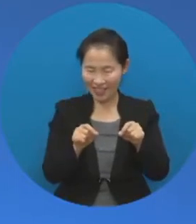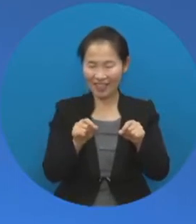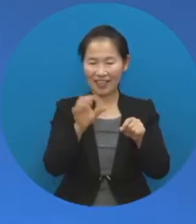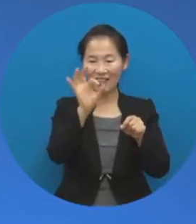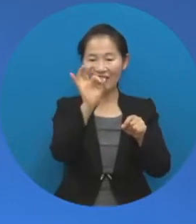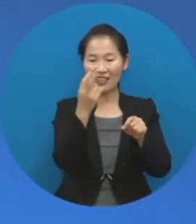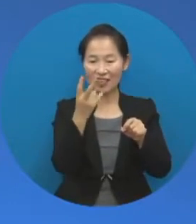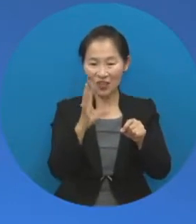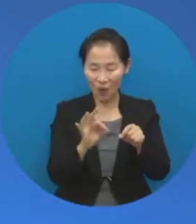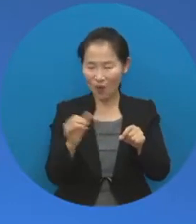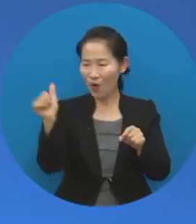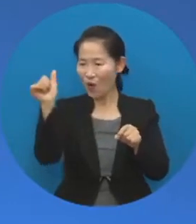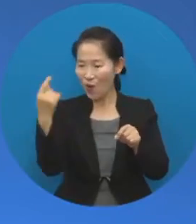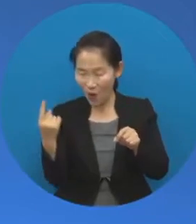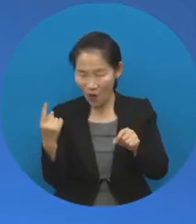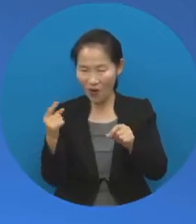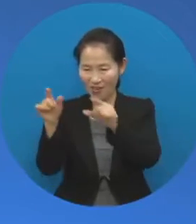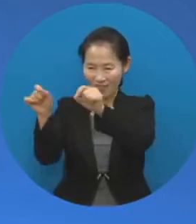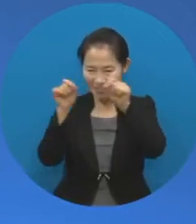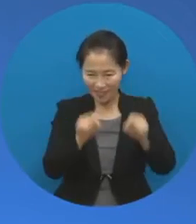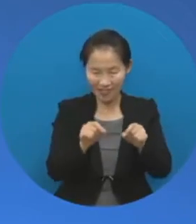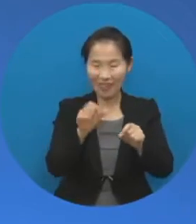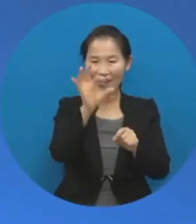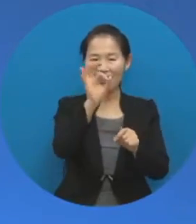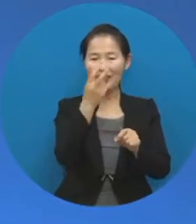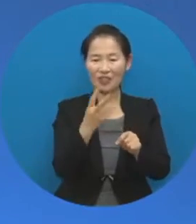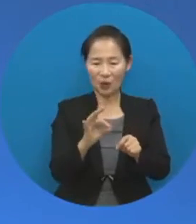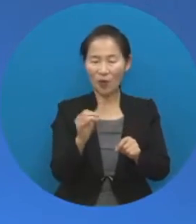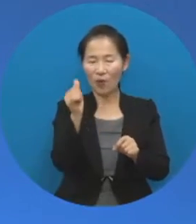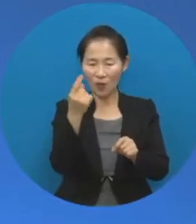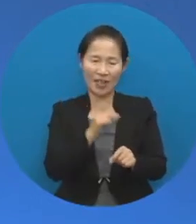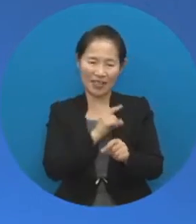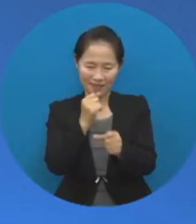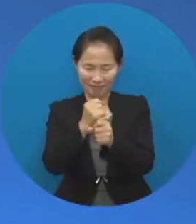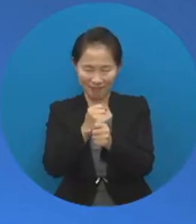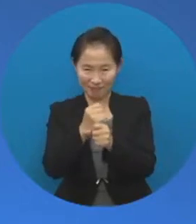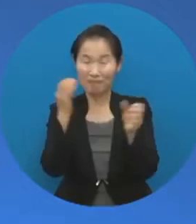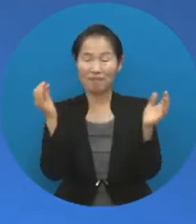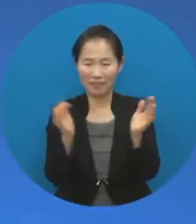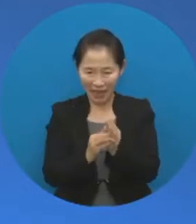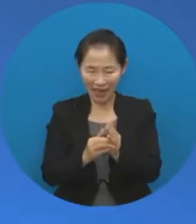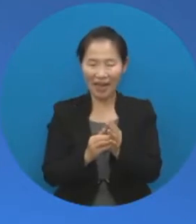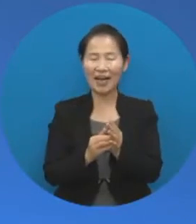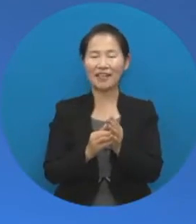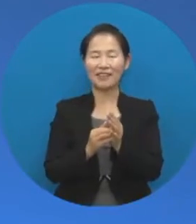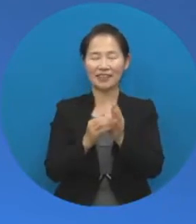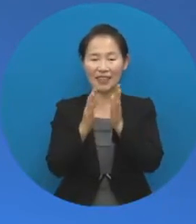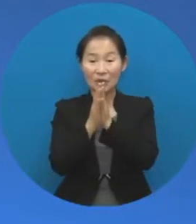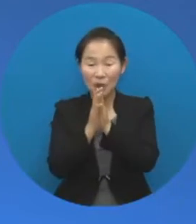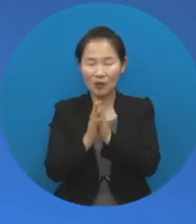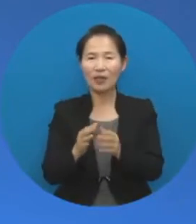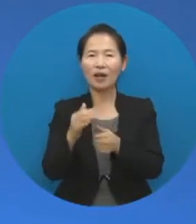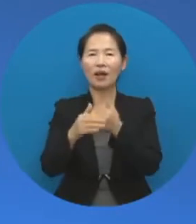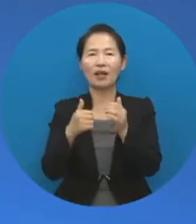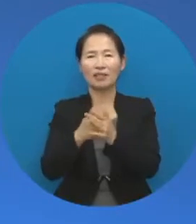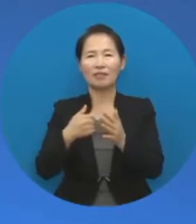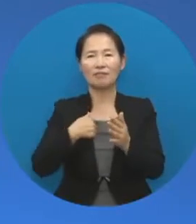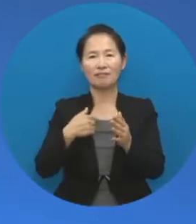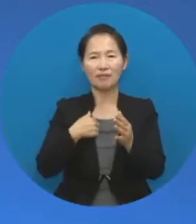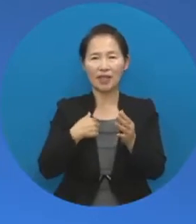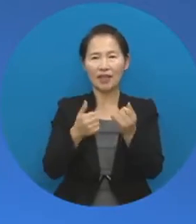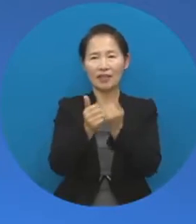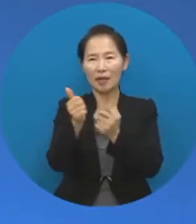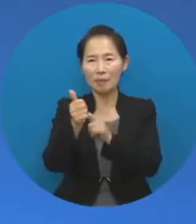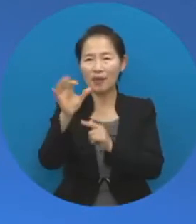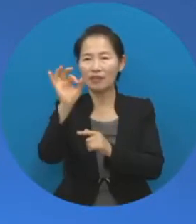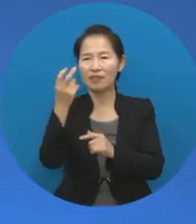그래서 제가 용호 씨란 이름을 붙이고 이제 기도를 하면서 하나님 우리 용호 씨 잘 있죠? 막 이렇게 물어봤어요. 그리고